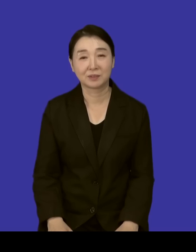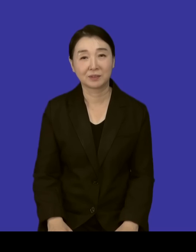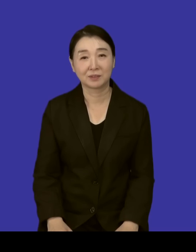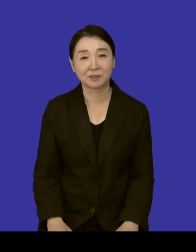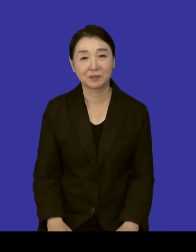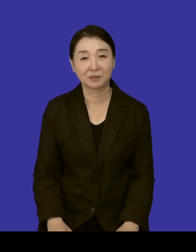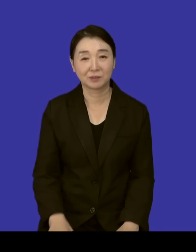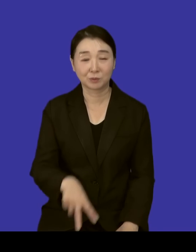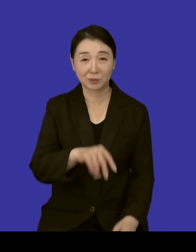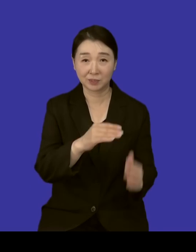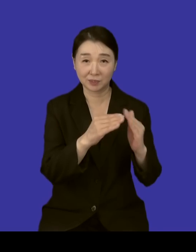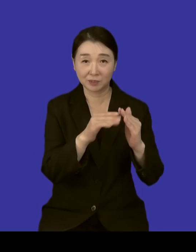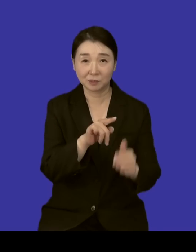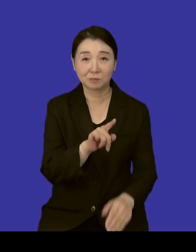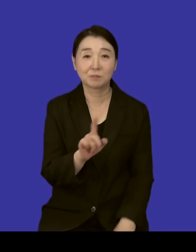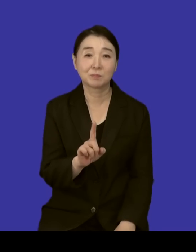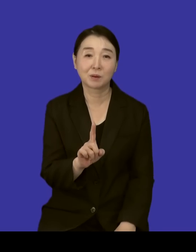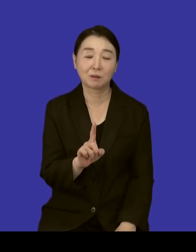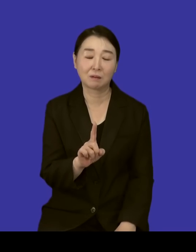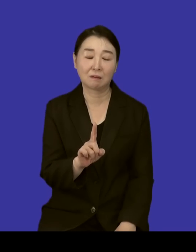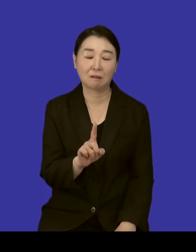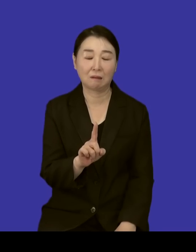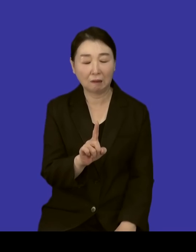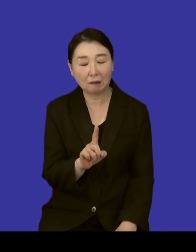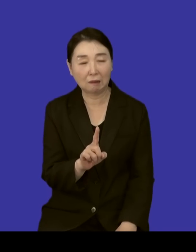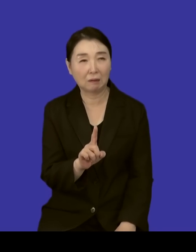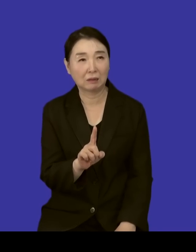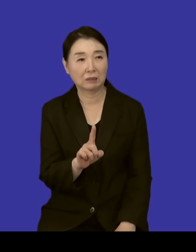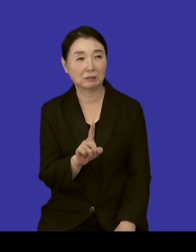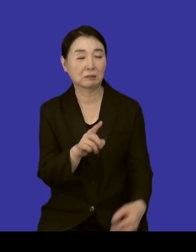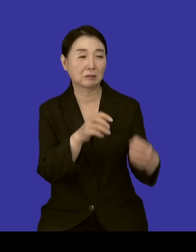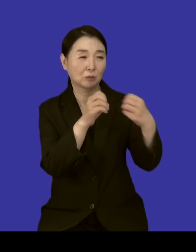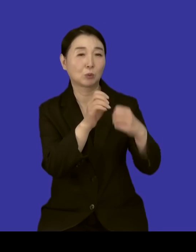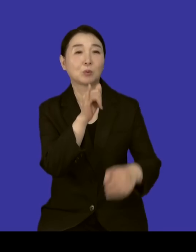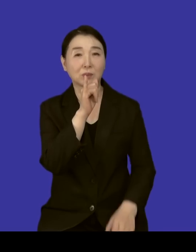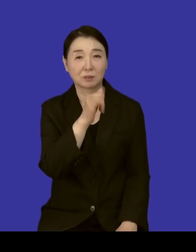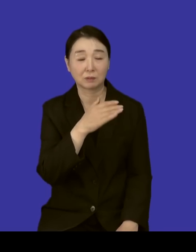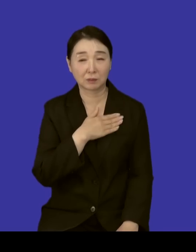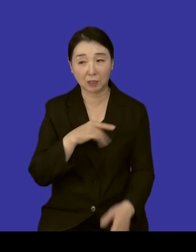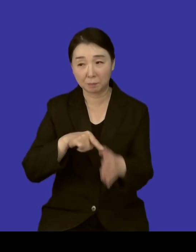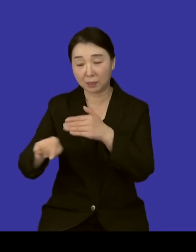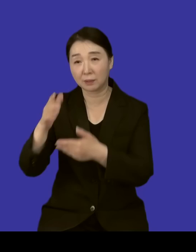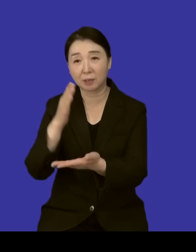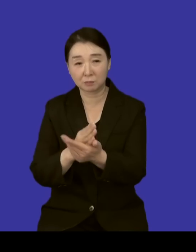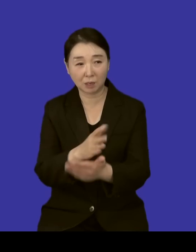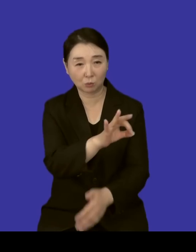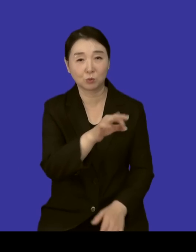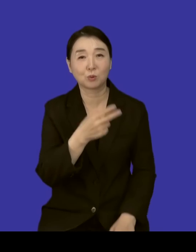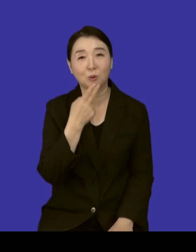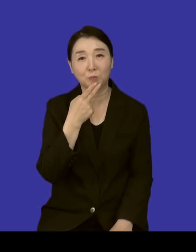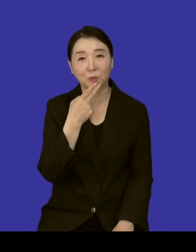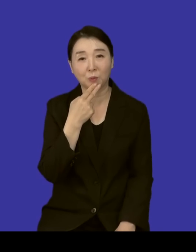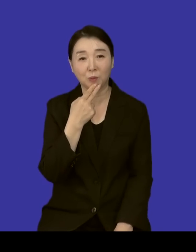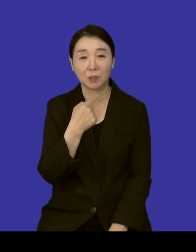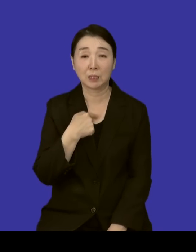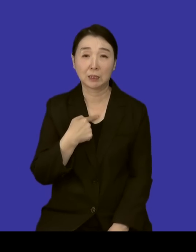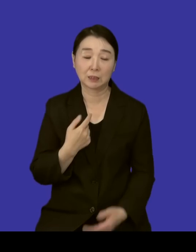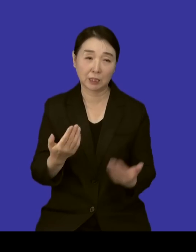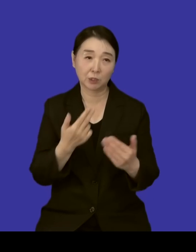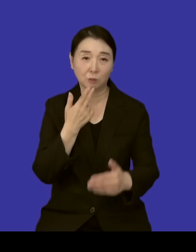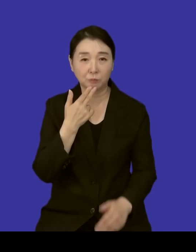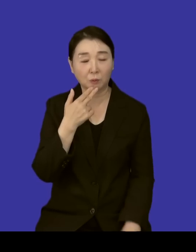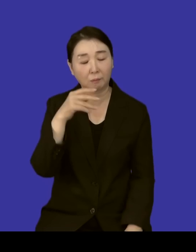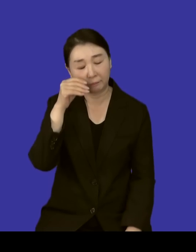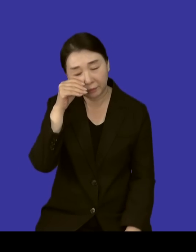있어서 그렇겠죠. 정말 저를 외출도 못하게 하고 음. 돈도 안 주고 뭐 그러니까 제가 하도 할 일이 없어서